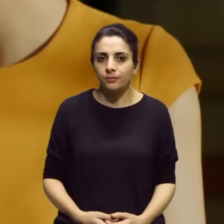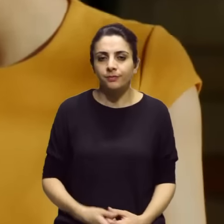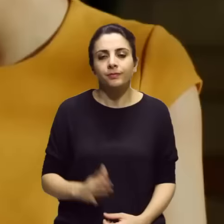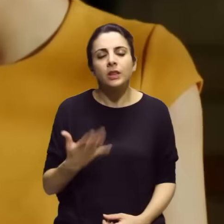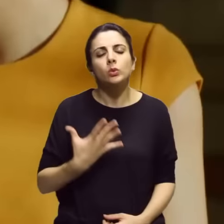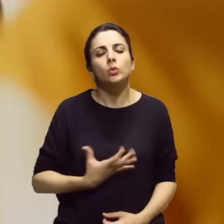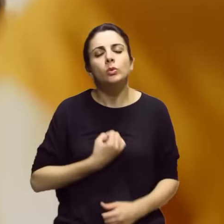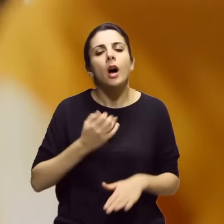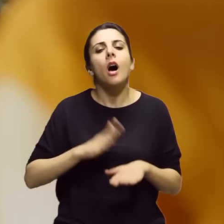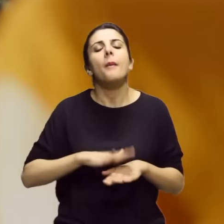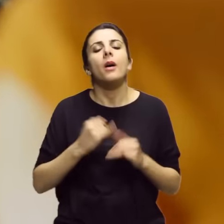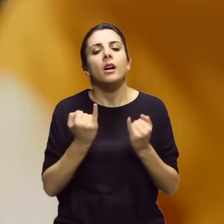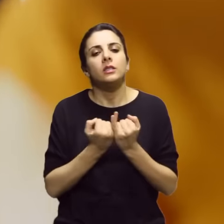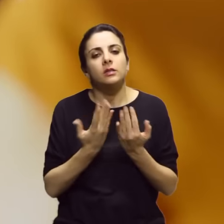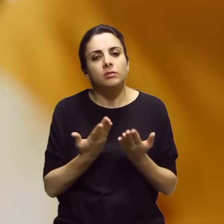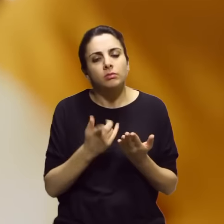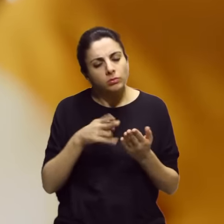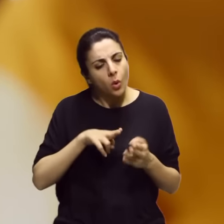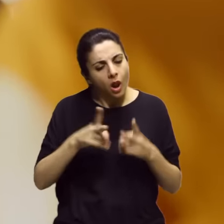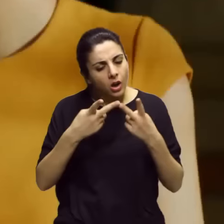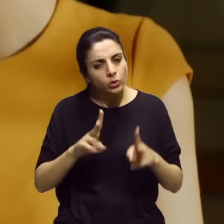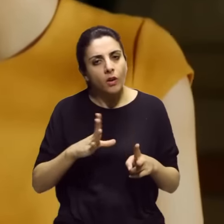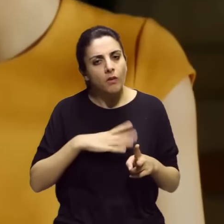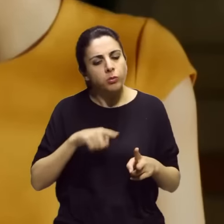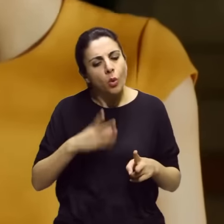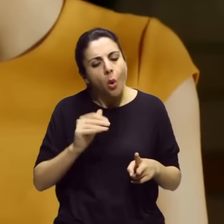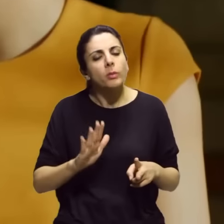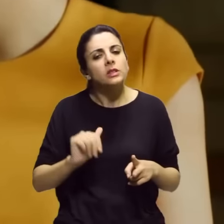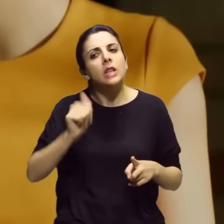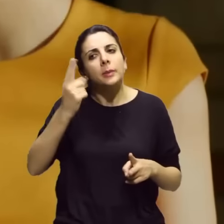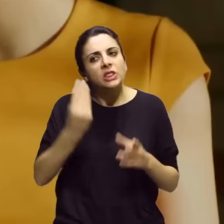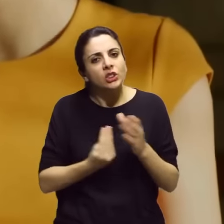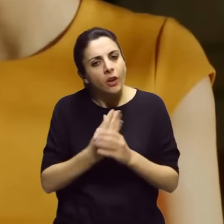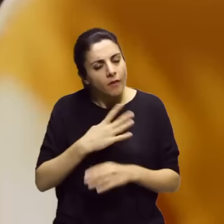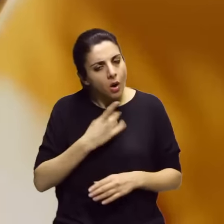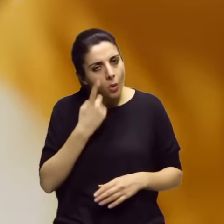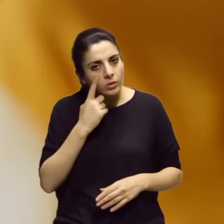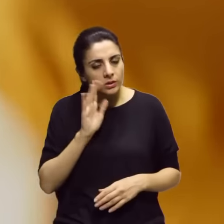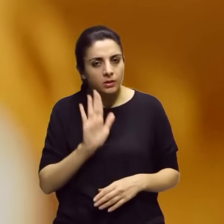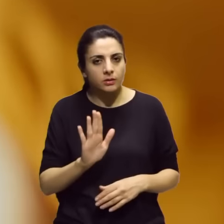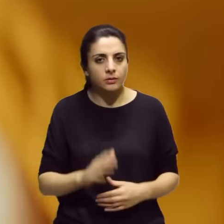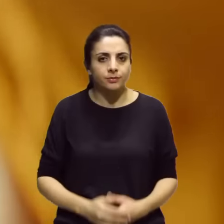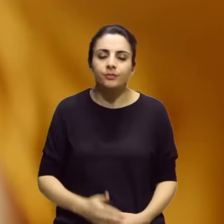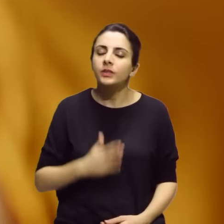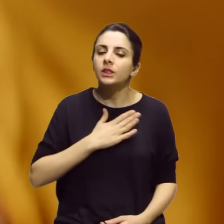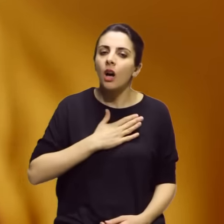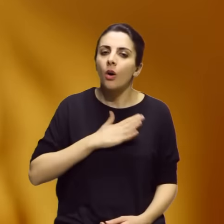Neyse sen üzme kendini kardeşim. Senin önün açık. Bugün olmasa yarın bir şey çıkacaktır, göreceksin.